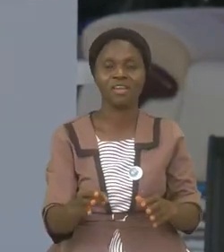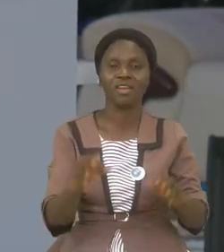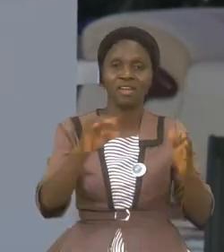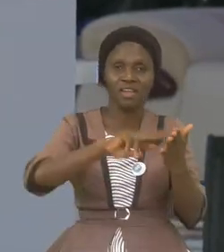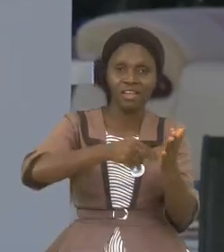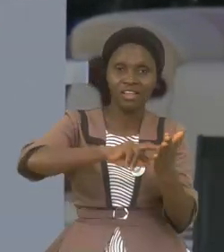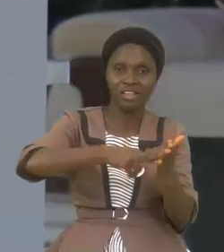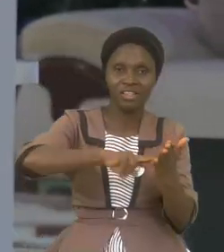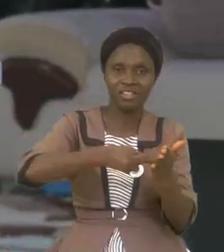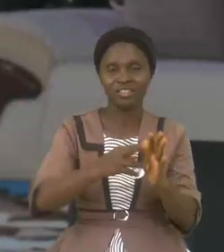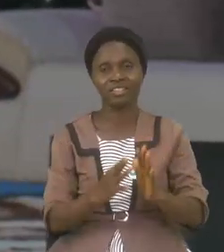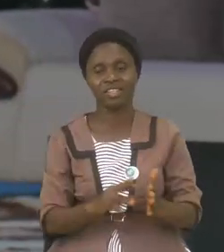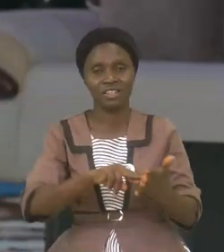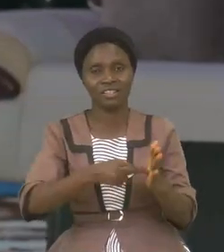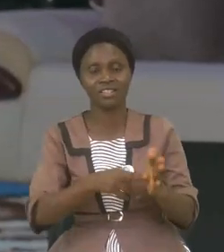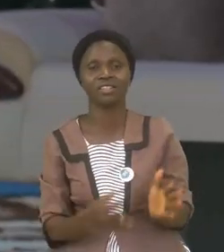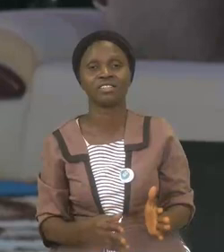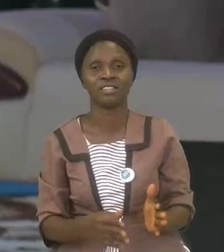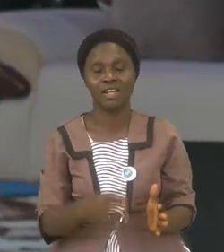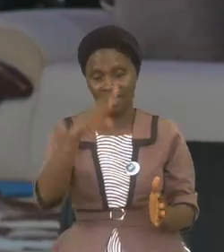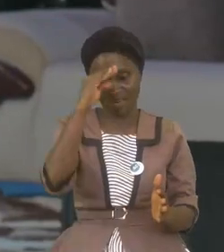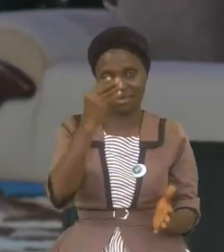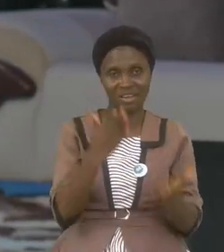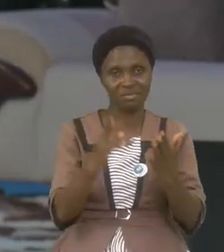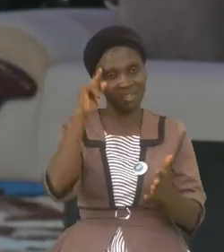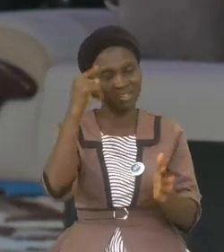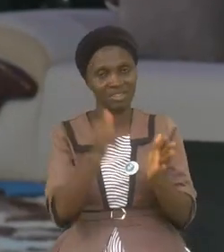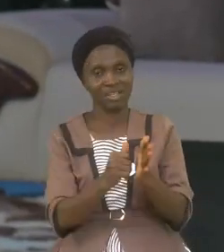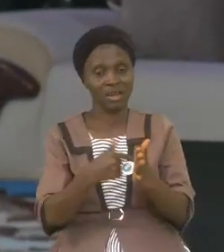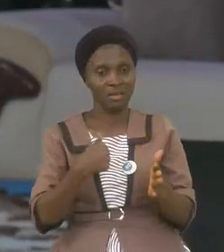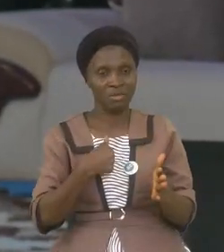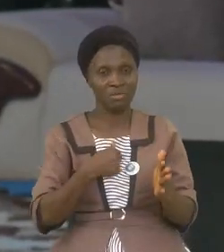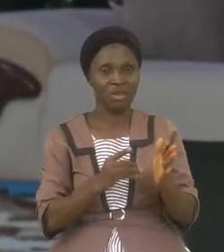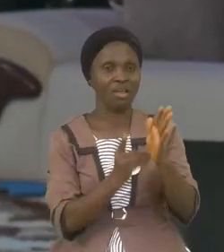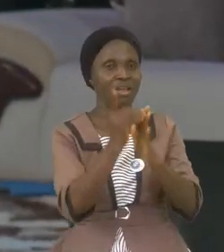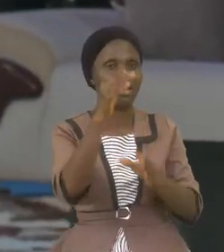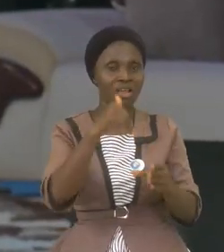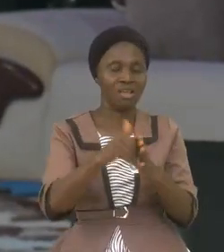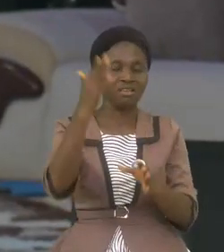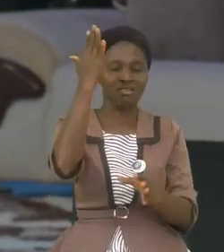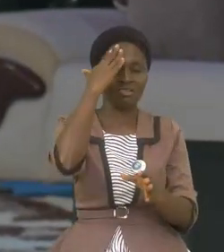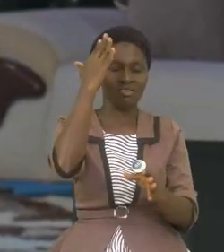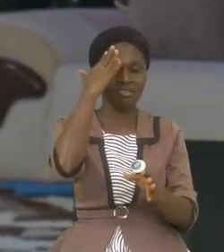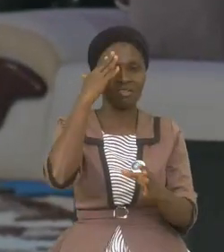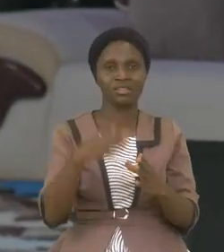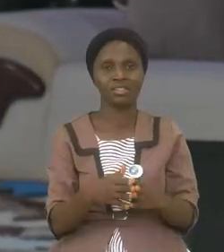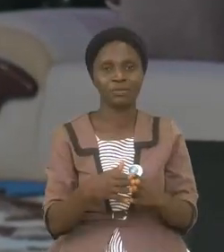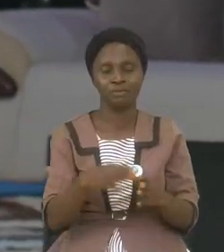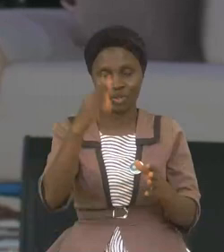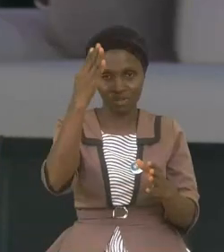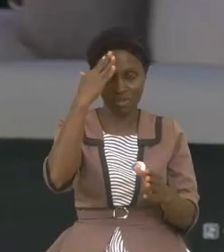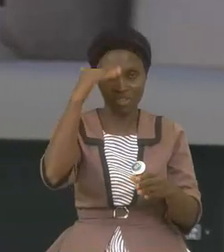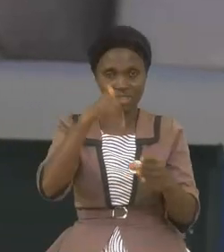en archéologie, numéro un en ingénierie. L'homme là disait que mais, tel que nous sommes dans notre royaume,